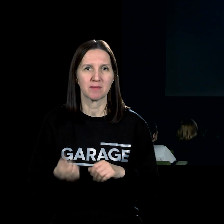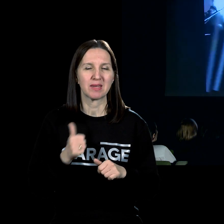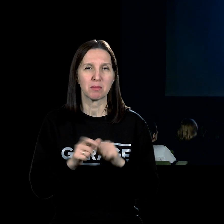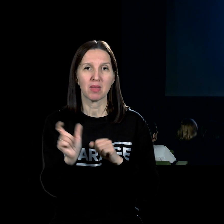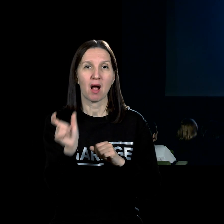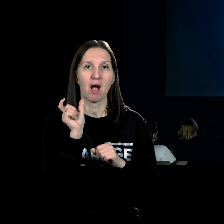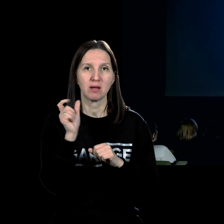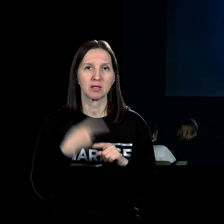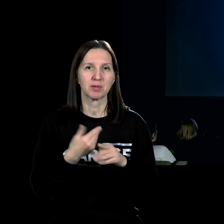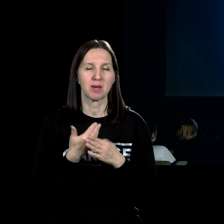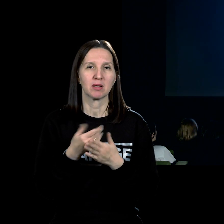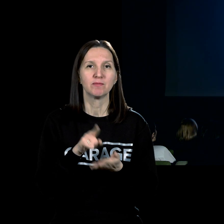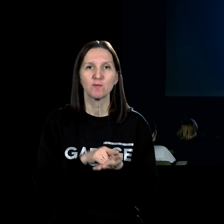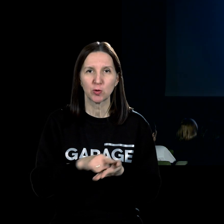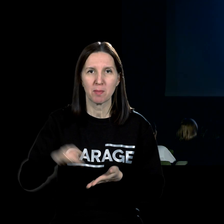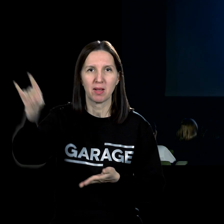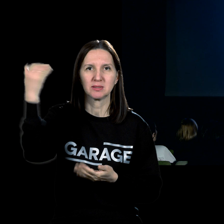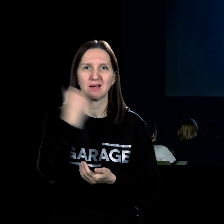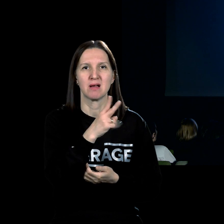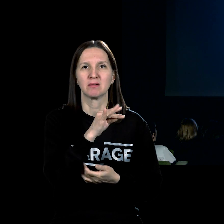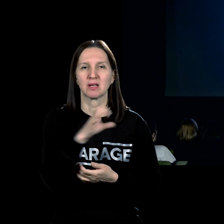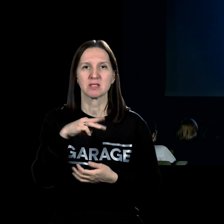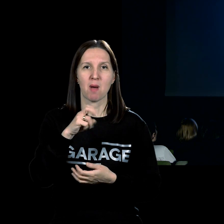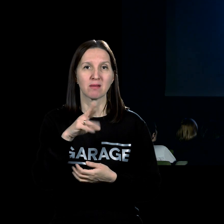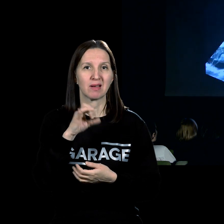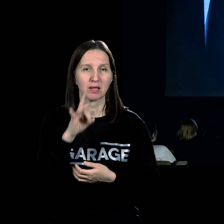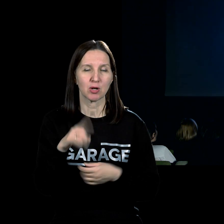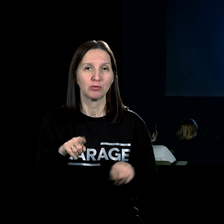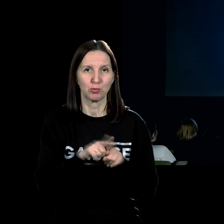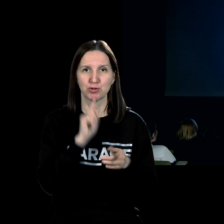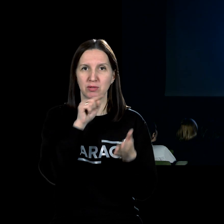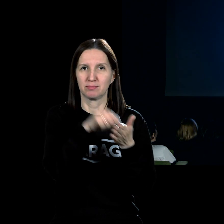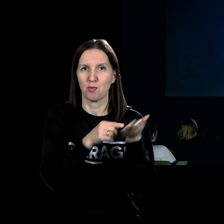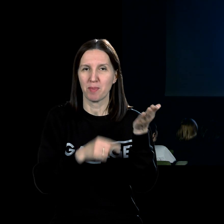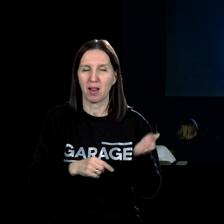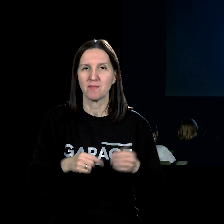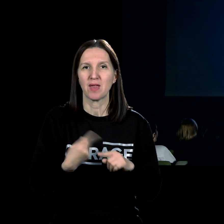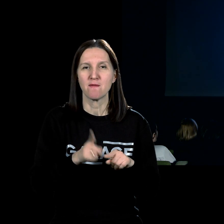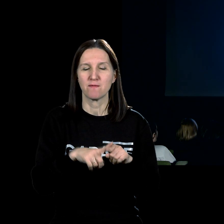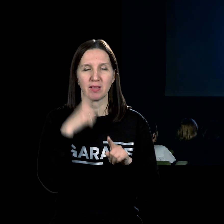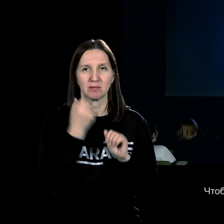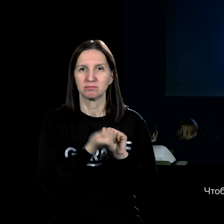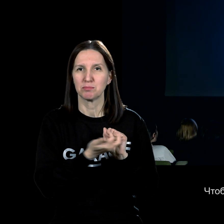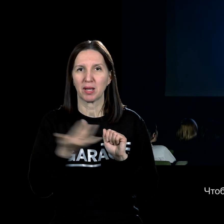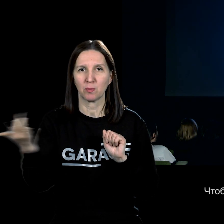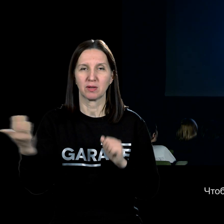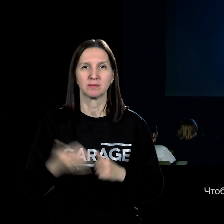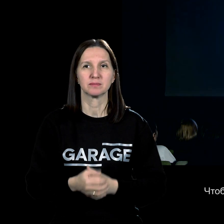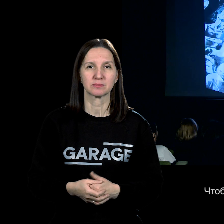с взлетной полосы, там как раз Криса Маркера там как раз случился в этом потоке.